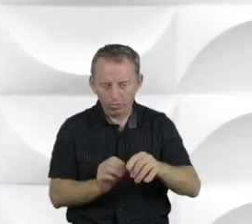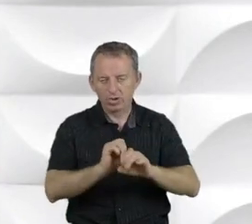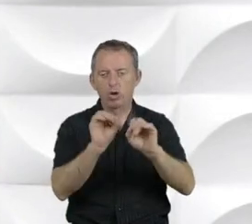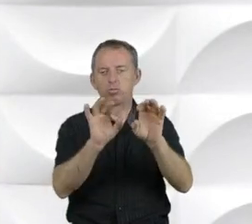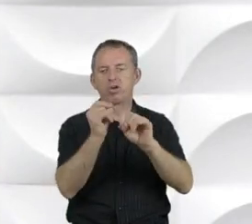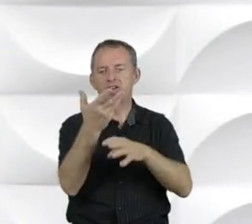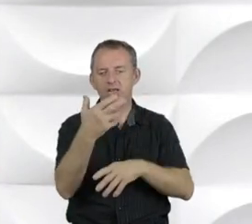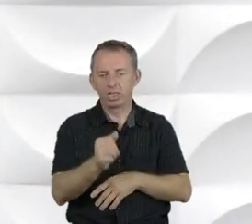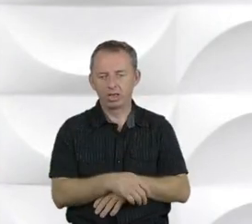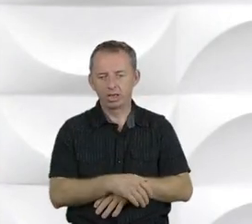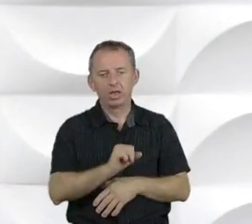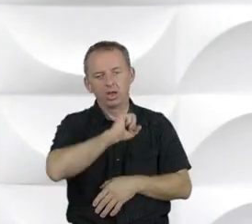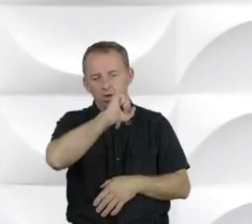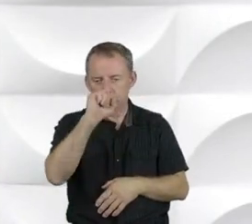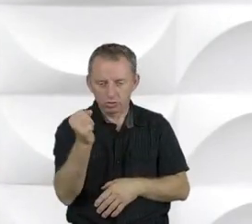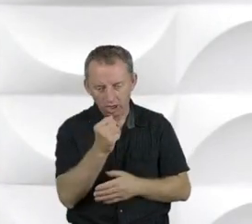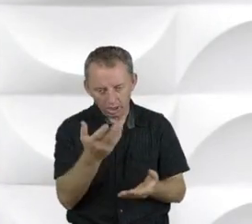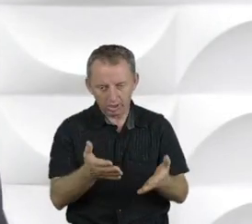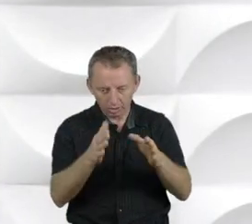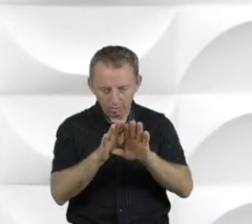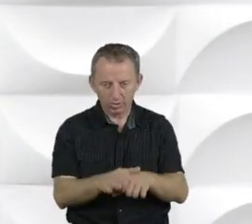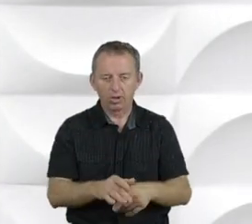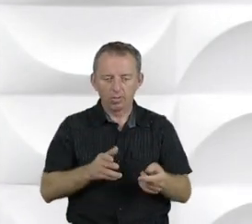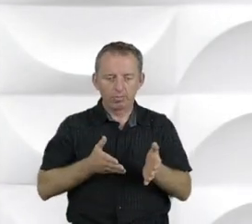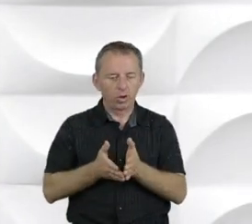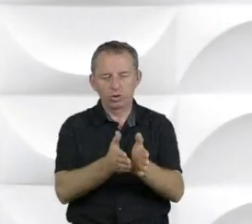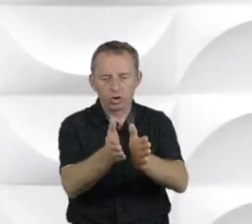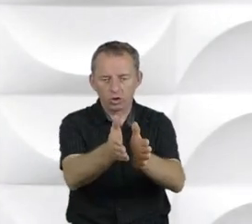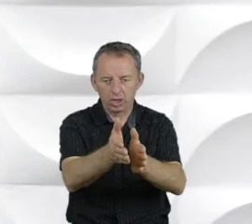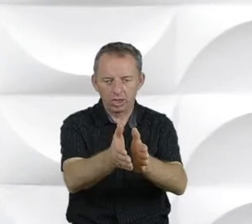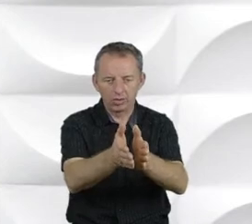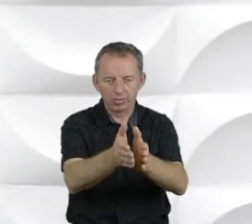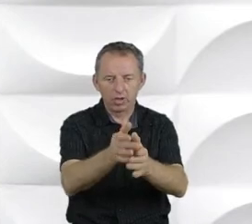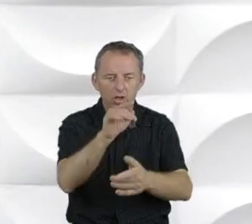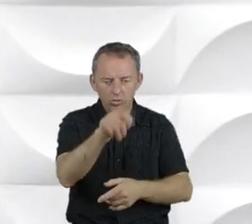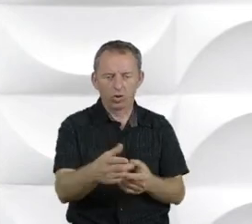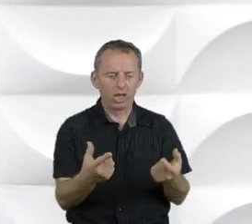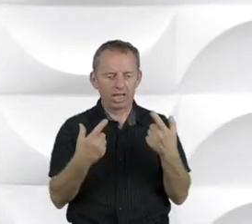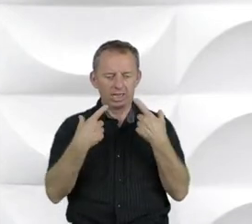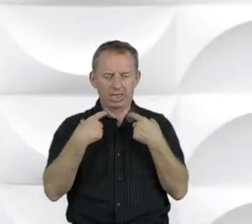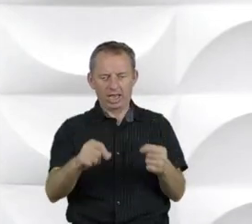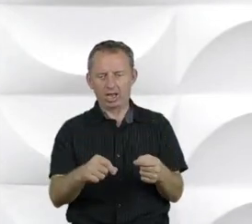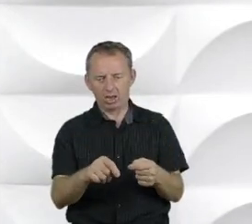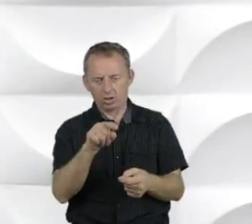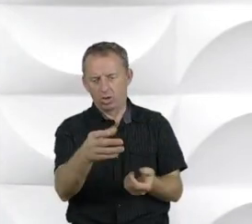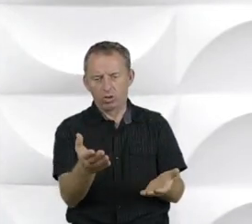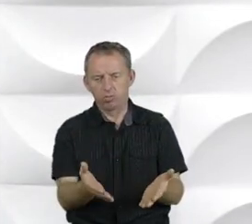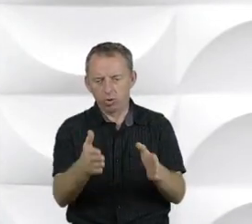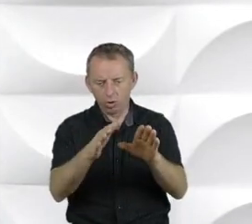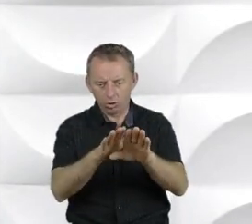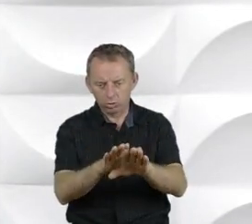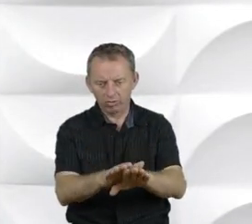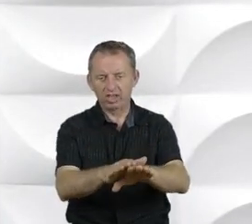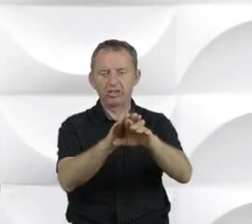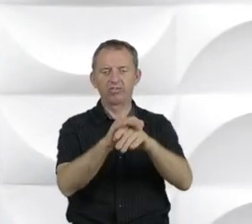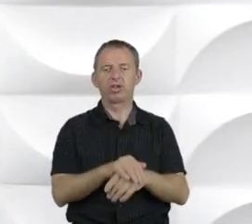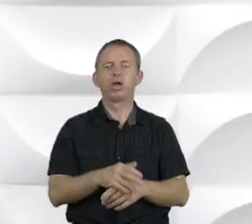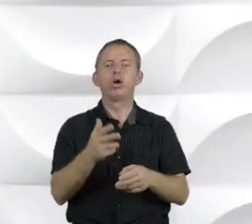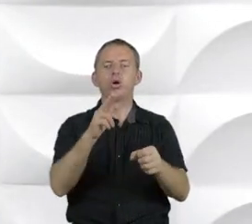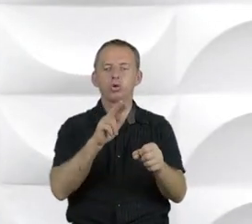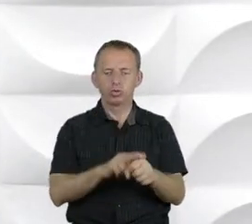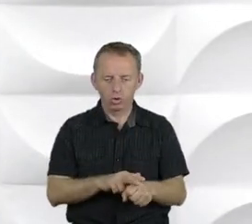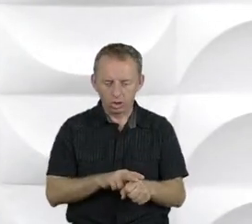Objawienia. Żadnych błogosławieństw po drodze. I tutaj nagle to błogosławieństwo, które